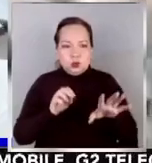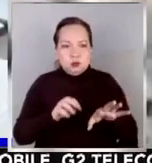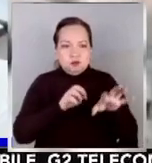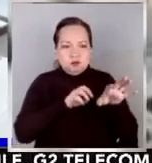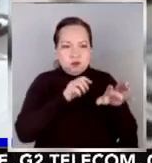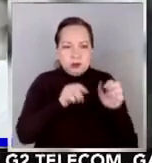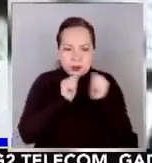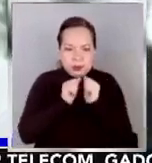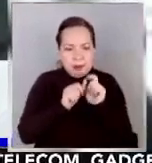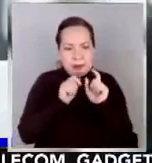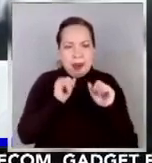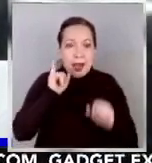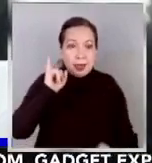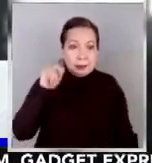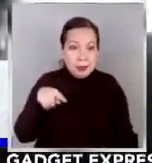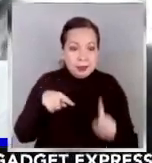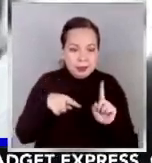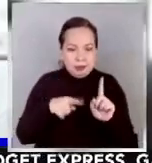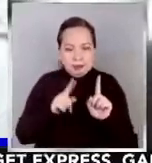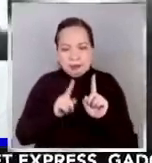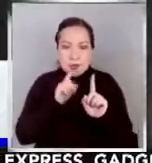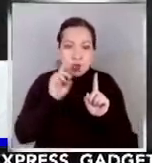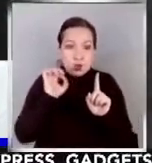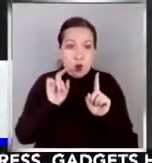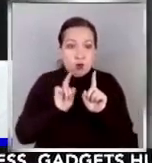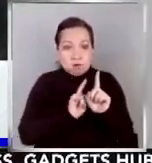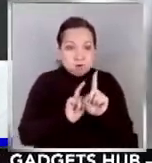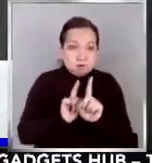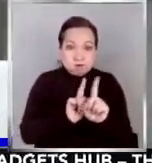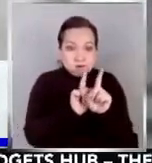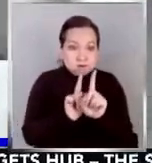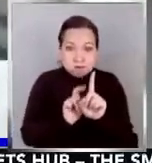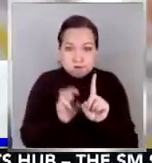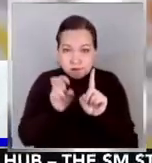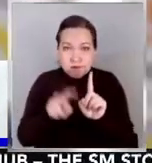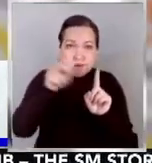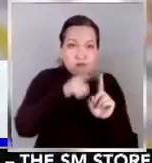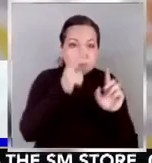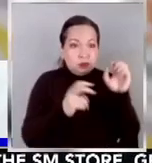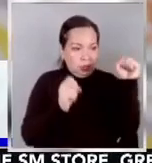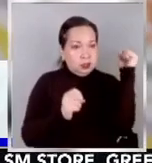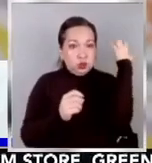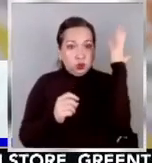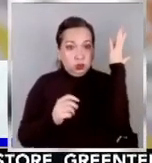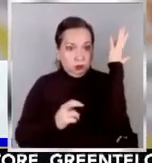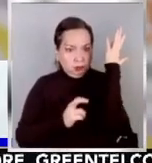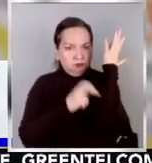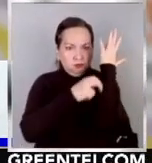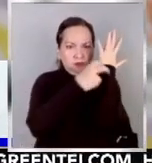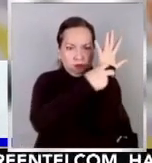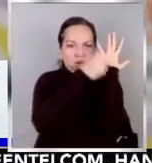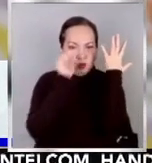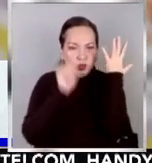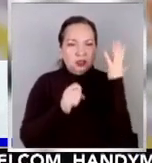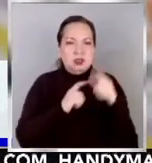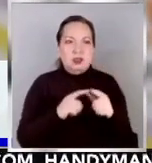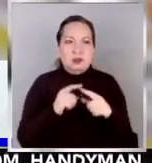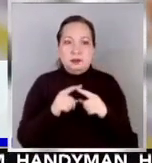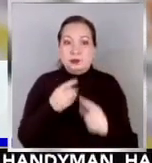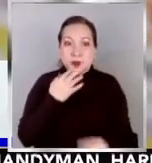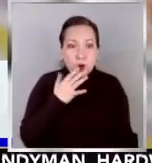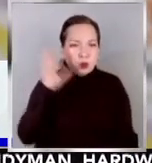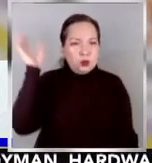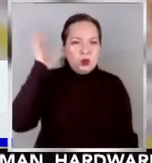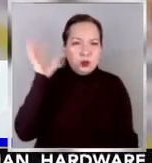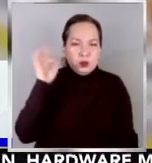mga bayawak, nagahan sila ng... So ang husay niya mga kiyat sa puno, kasama na rin doon yung kulay. Ang kulay niya na recognize